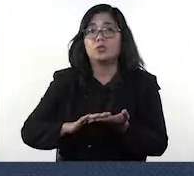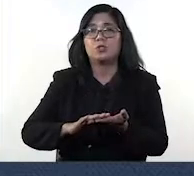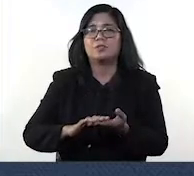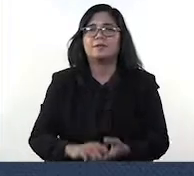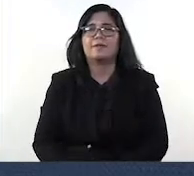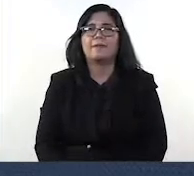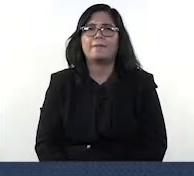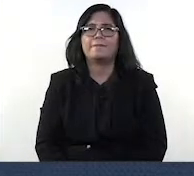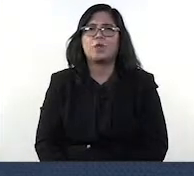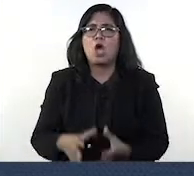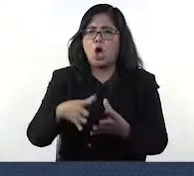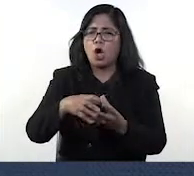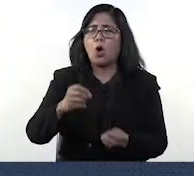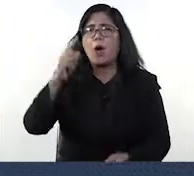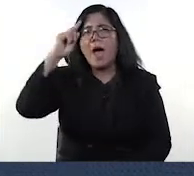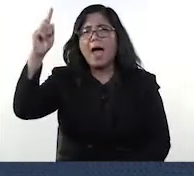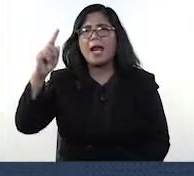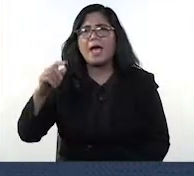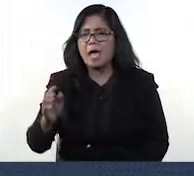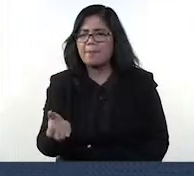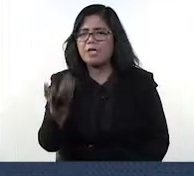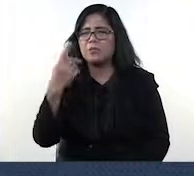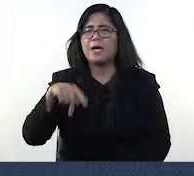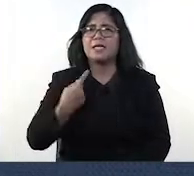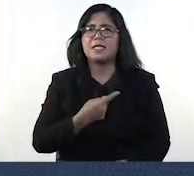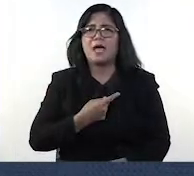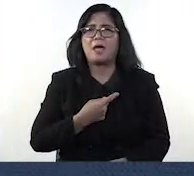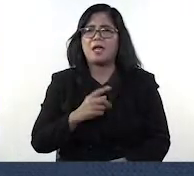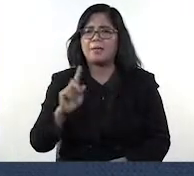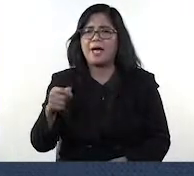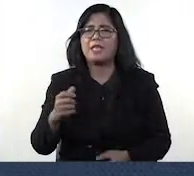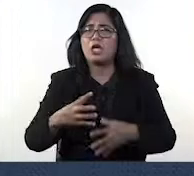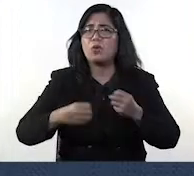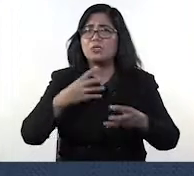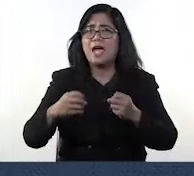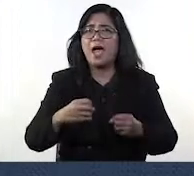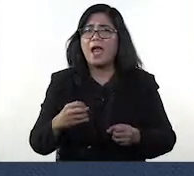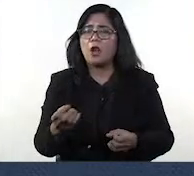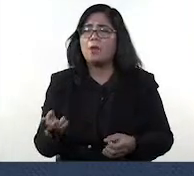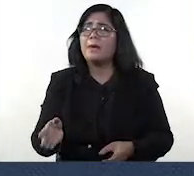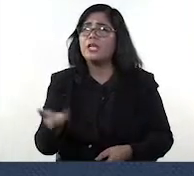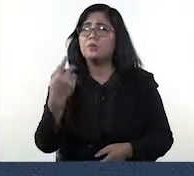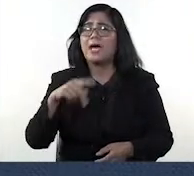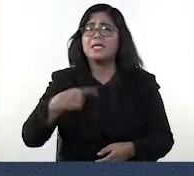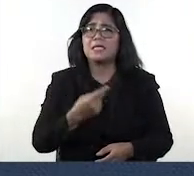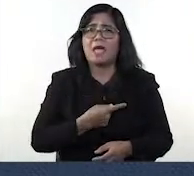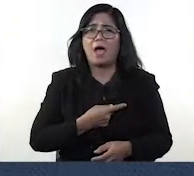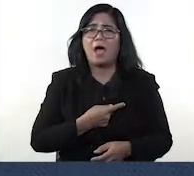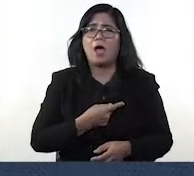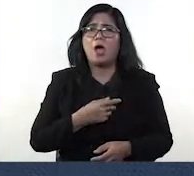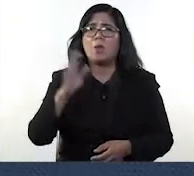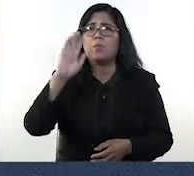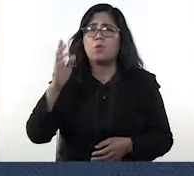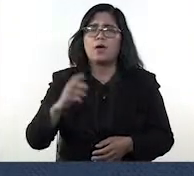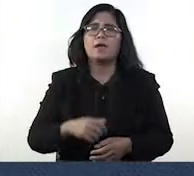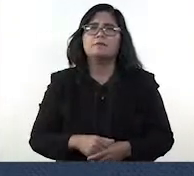oleh roh menyadari boro Allah yang menghidupkan kita dari kematian akibat dosa Lalu Allah menghidupkan kisah kalau kita